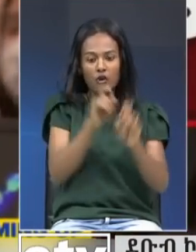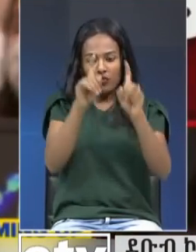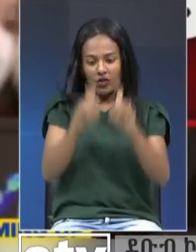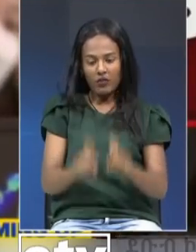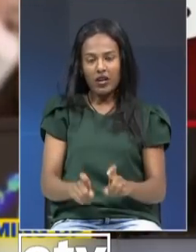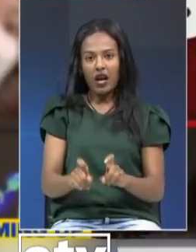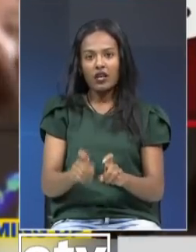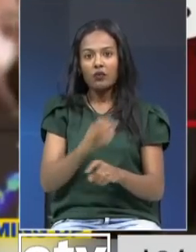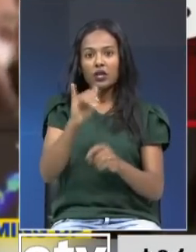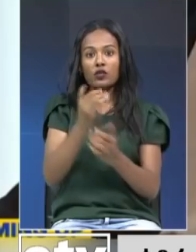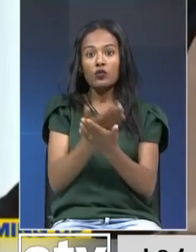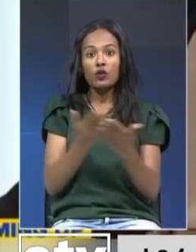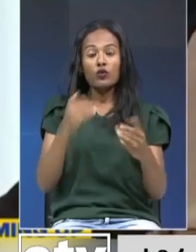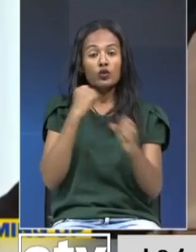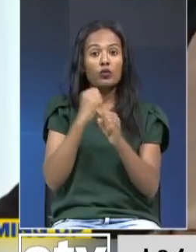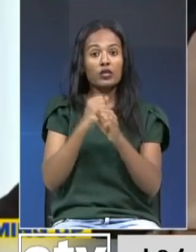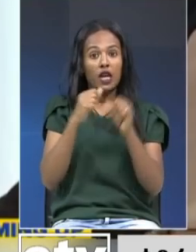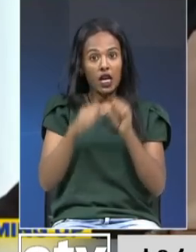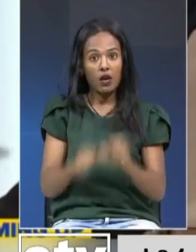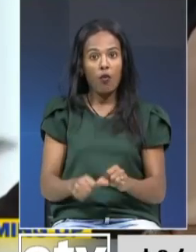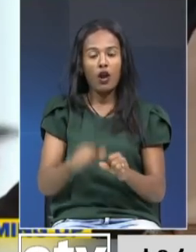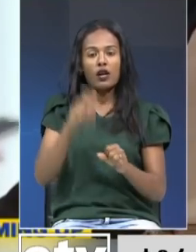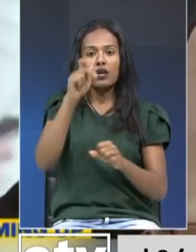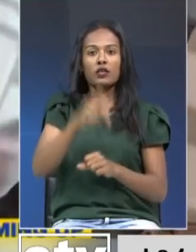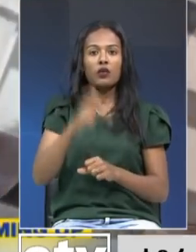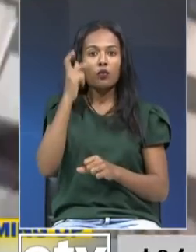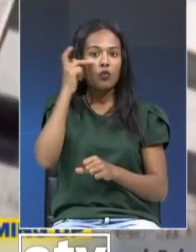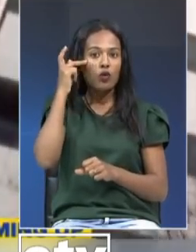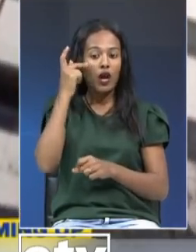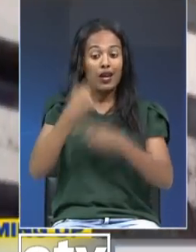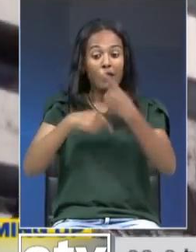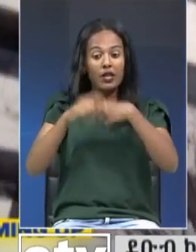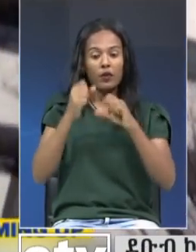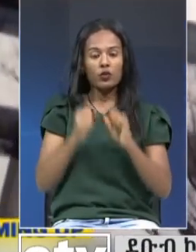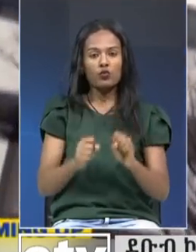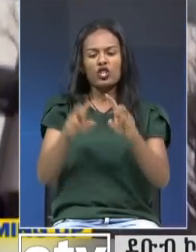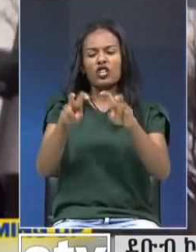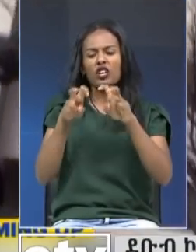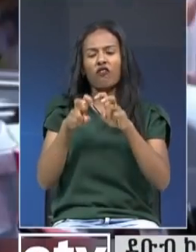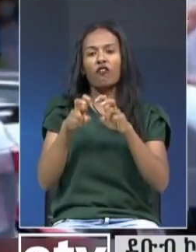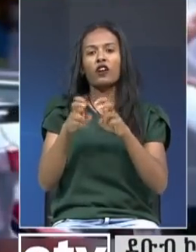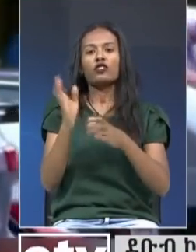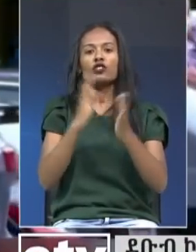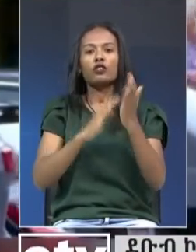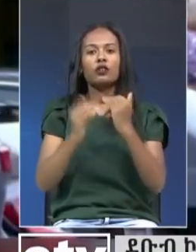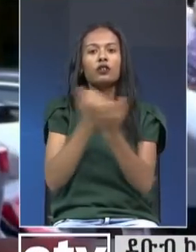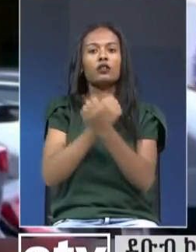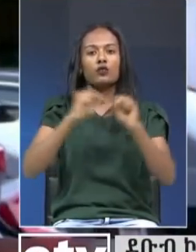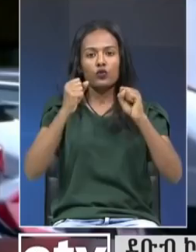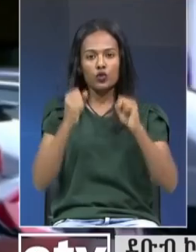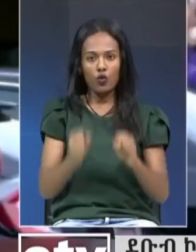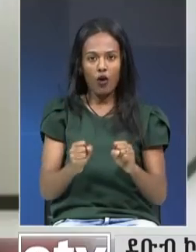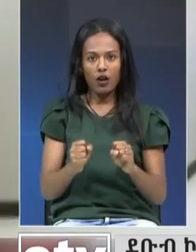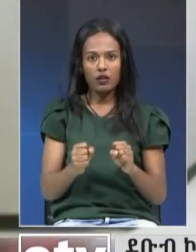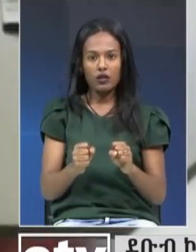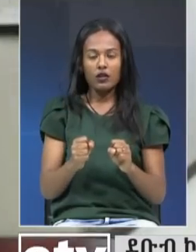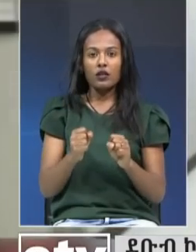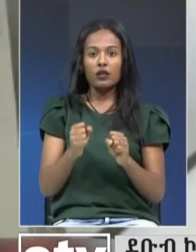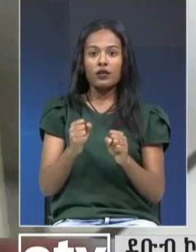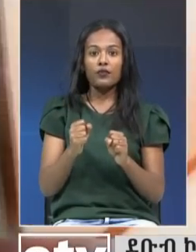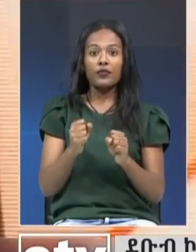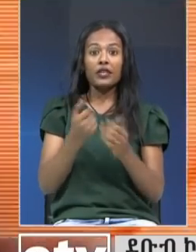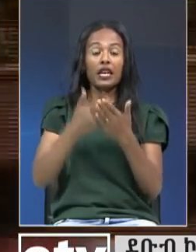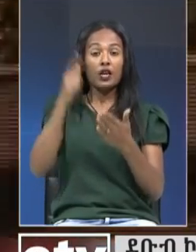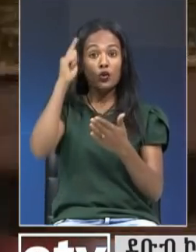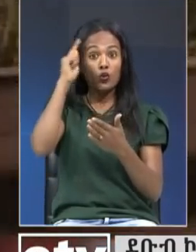መመሪያዎች ተቀብሎ በስራ ላይ በመዋል ደቡብ ኮሪያን ሊመጣባቸው ከነበረው የከፋ እልቂት ሊተርፉ ችለዋል። ብሩስ ዋይሊ